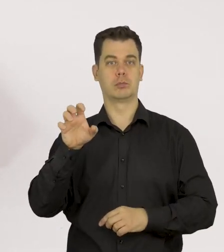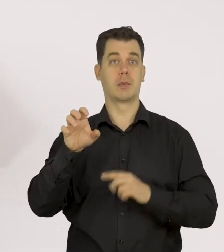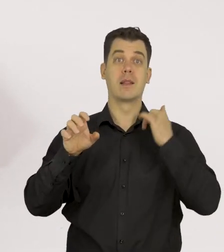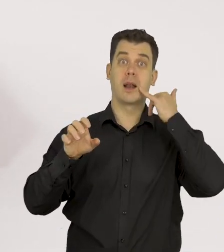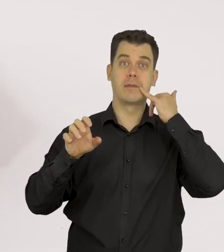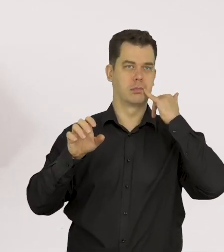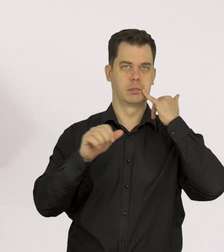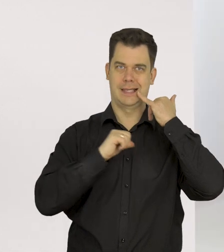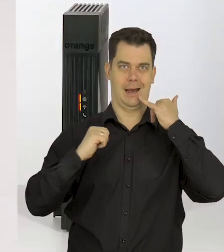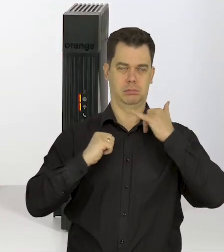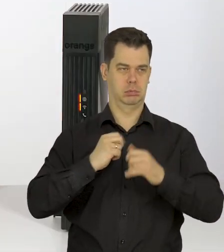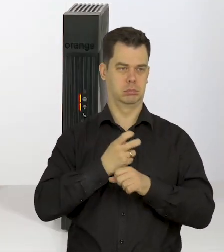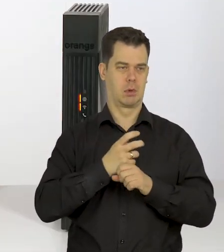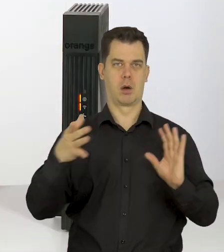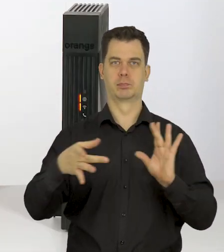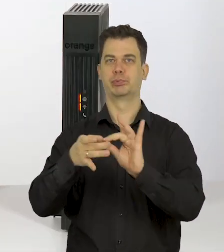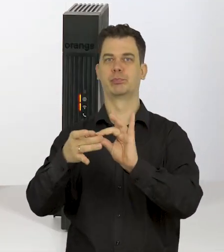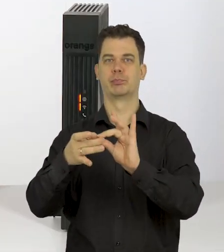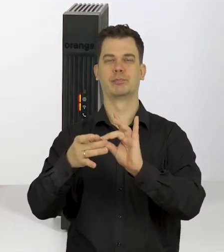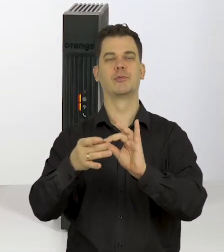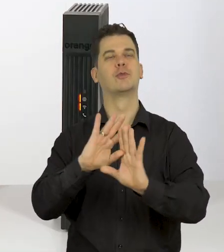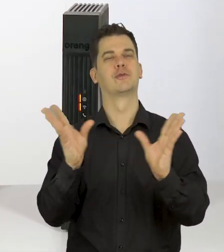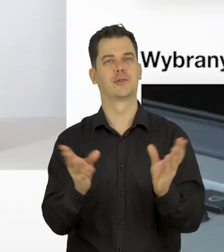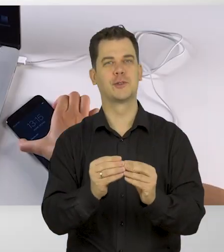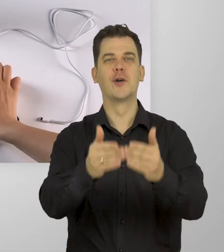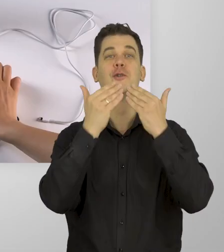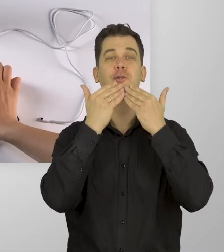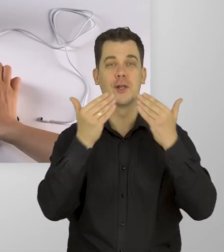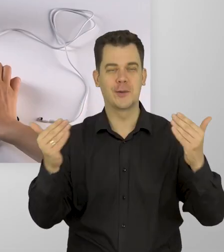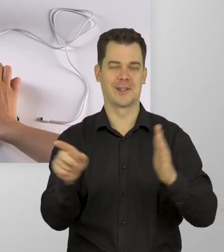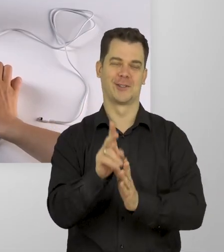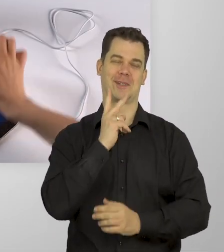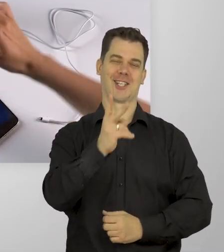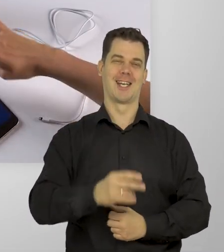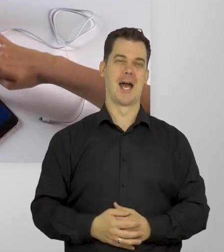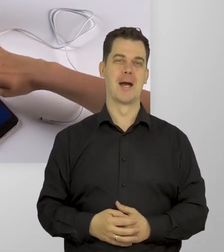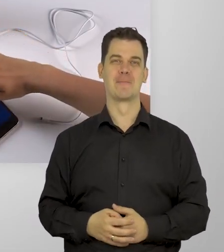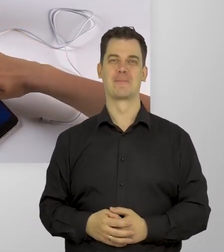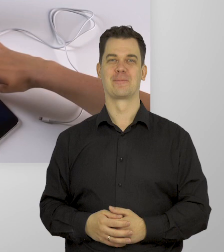chwili połączy się z Fanboxem. W tym odcinku to wszystko. Dziękuję i do zobaczenia.